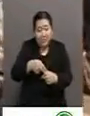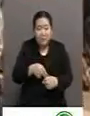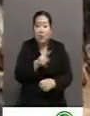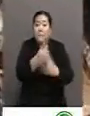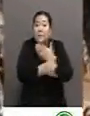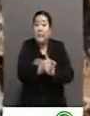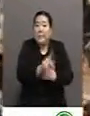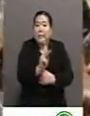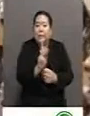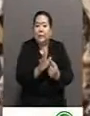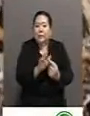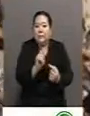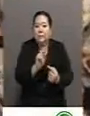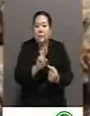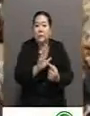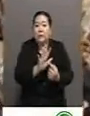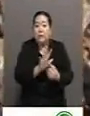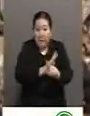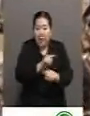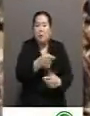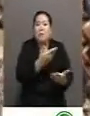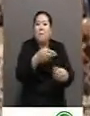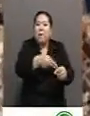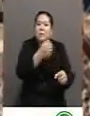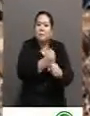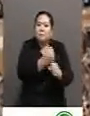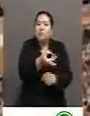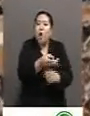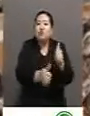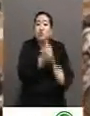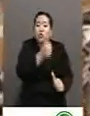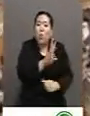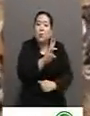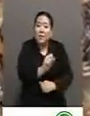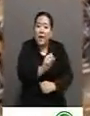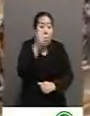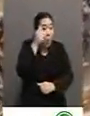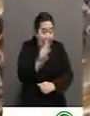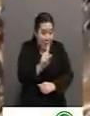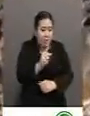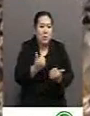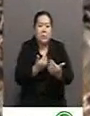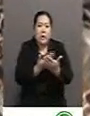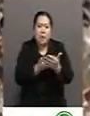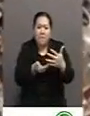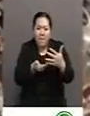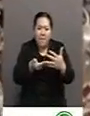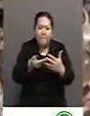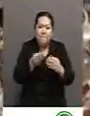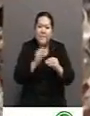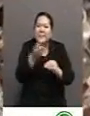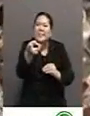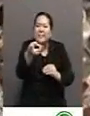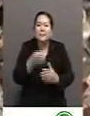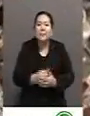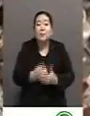าร์หรือว่าประเทศกาตาร์ค่ะผลิตน้ำมันน้อยที่สุดในกลุ่มโอเปกอยู่ที่600,000 บาร์เรลต่อวันตอนนี้ราคาน้ำมันเคลื่อนไหวนะคะเปลี่ยนแปลงไม่มาก